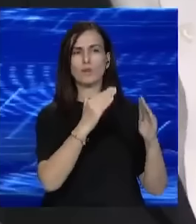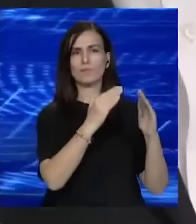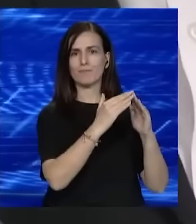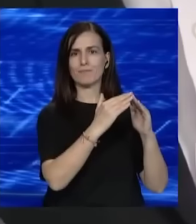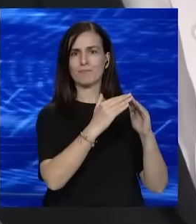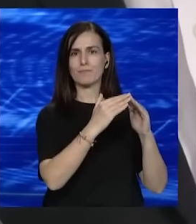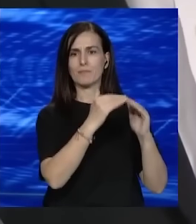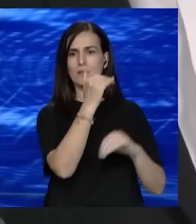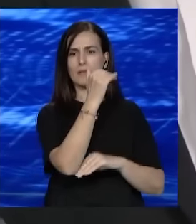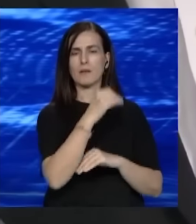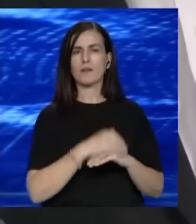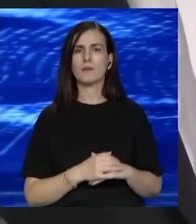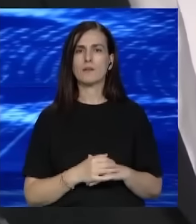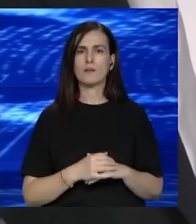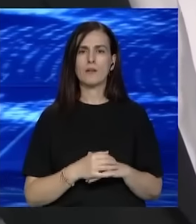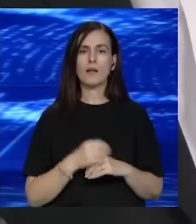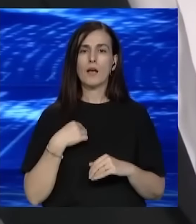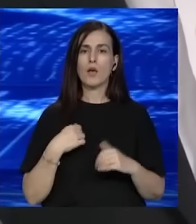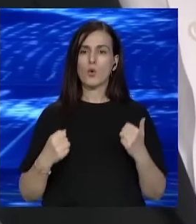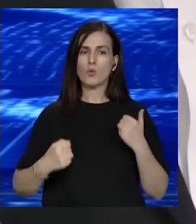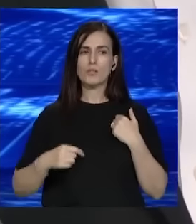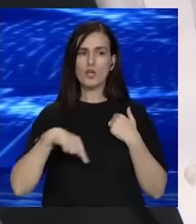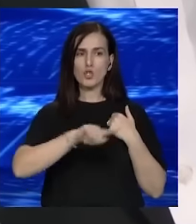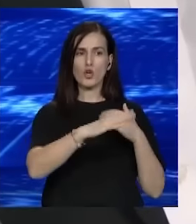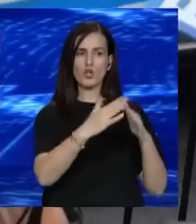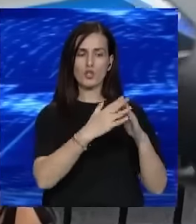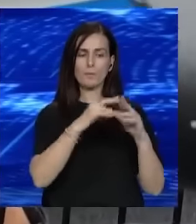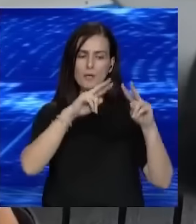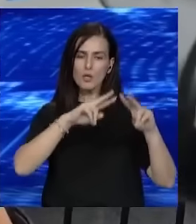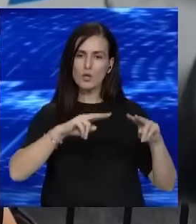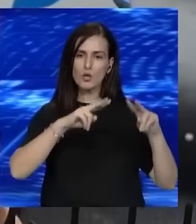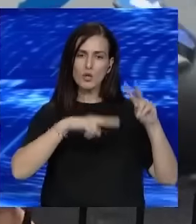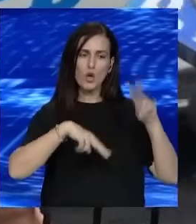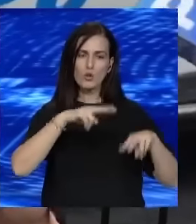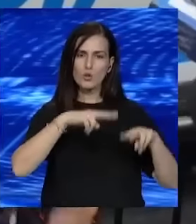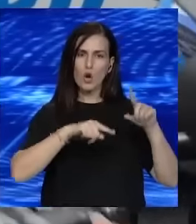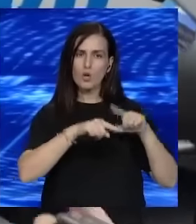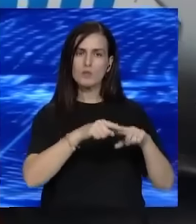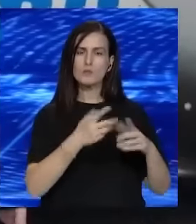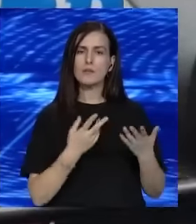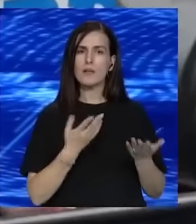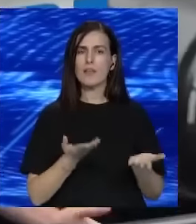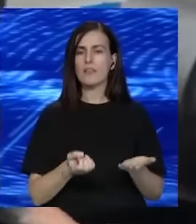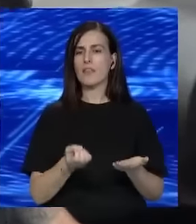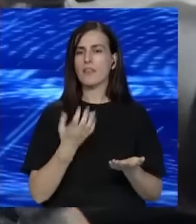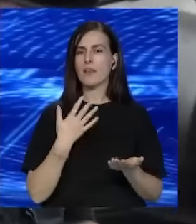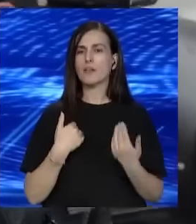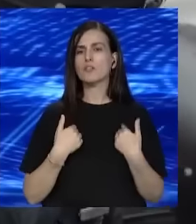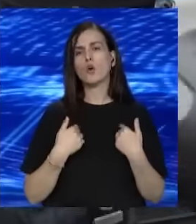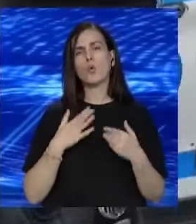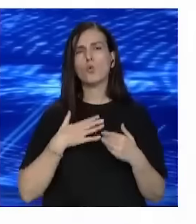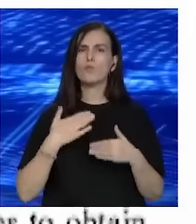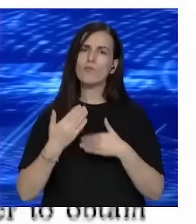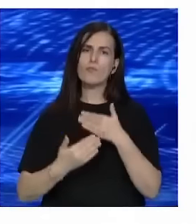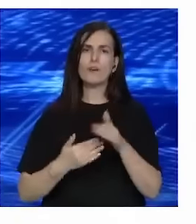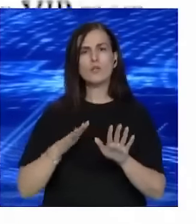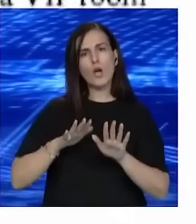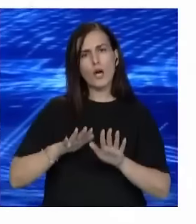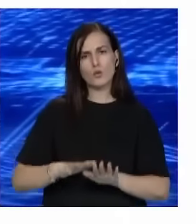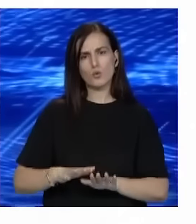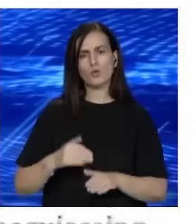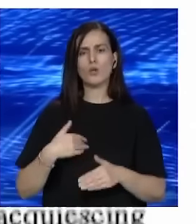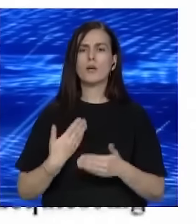policia ka ushtruar dhe një kontroll dhe në rezidencën e kryebashkiakut. Në një reagim të tij, Adams tha se do të vazhdonte të qëndronte